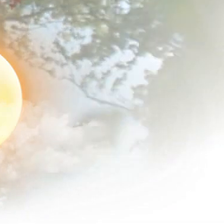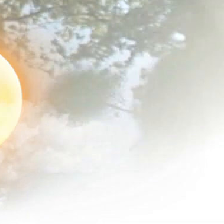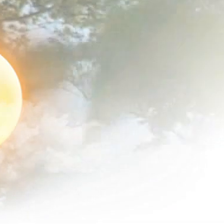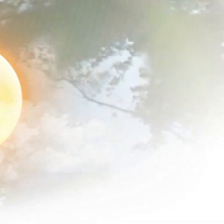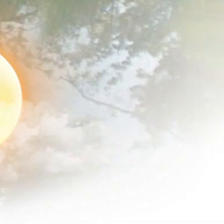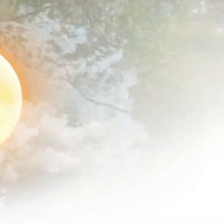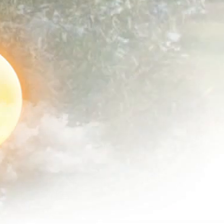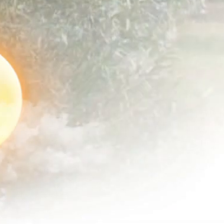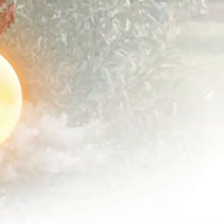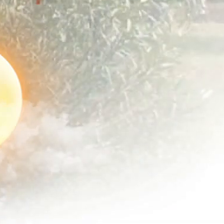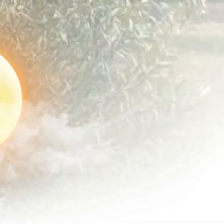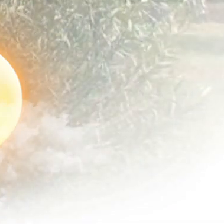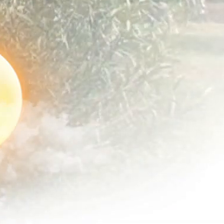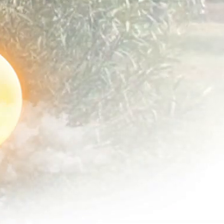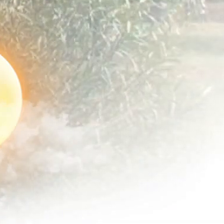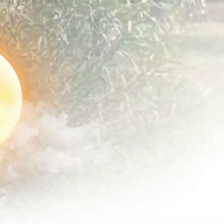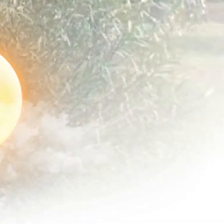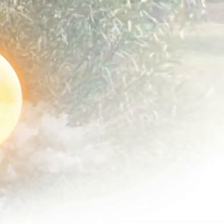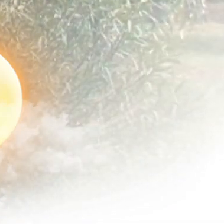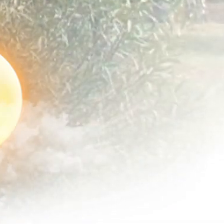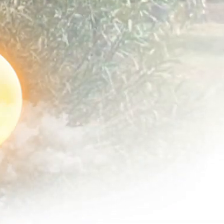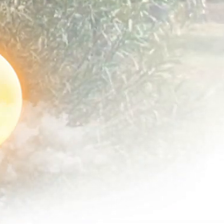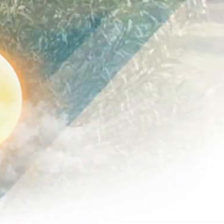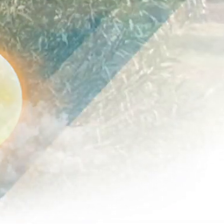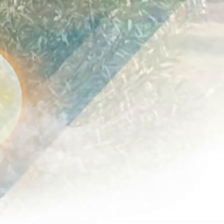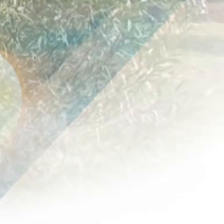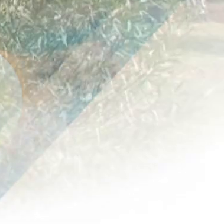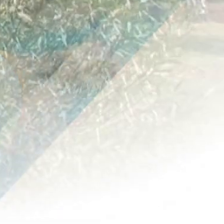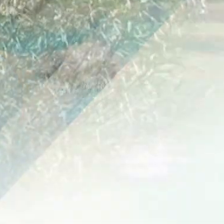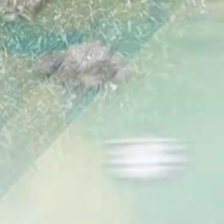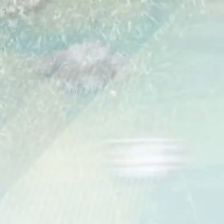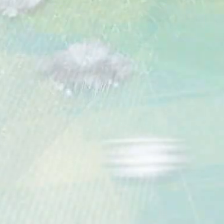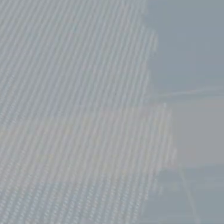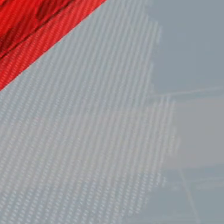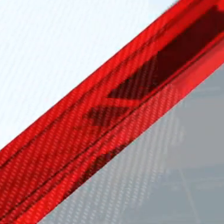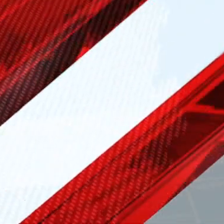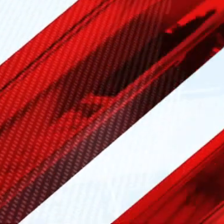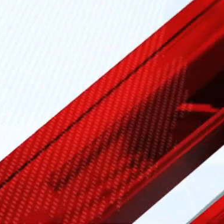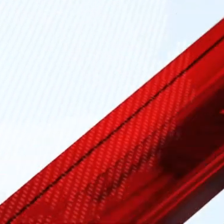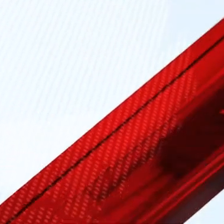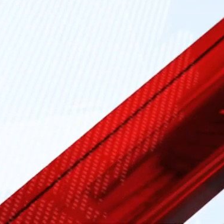вецер паўднёва-ўсходні ад 2 да 4 метраў на секунду.